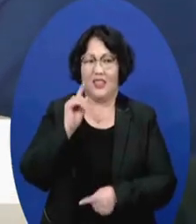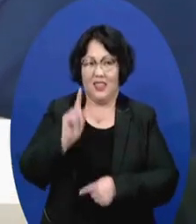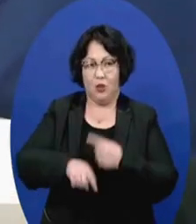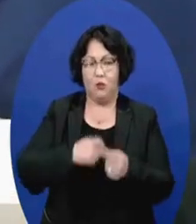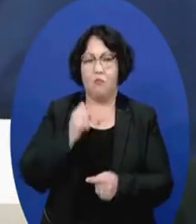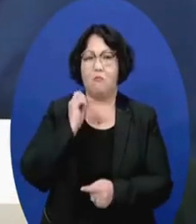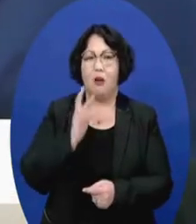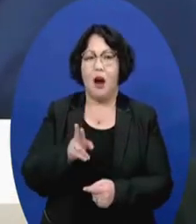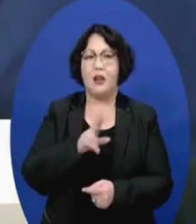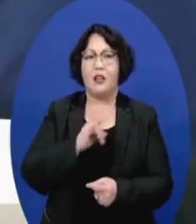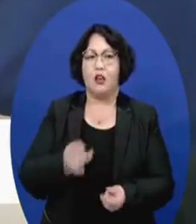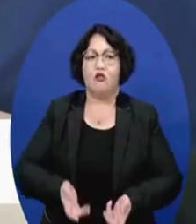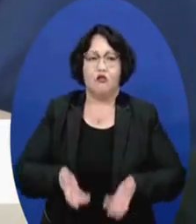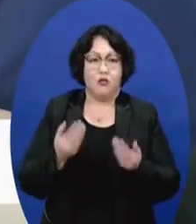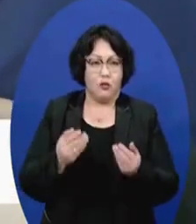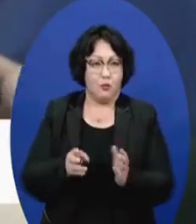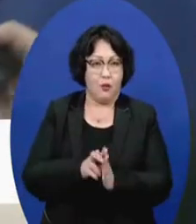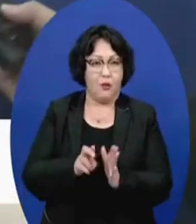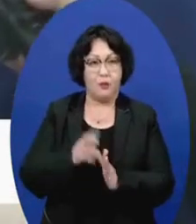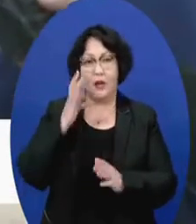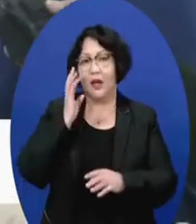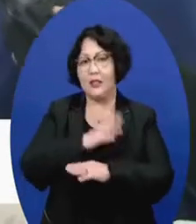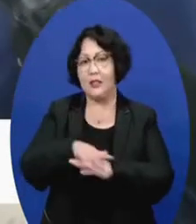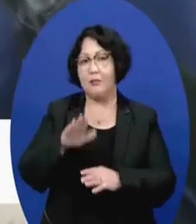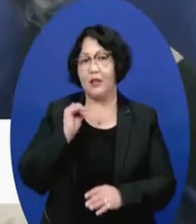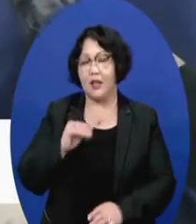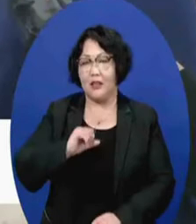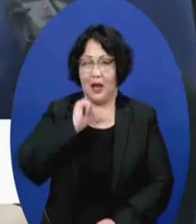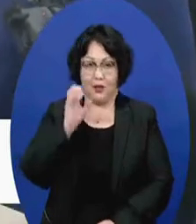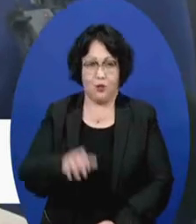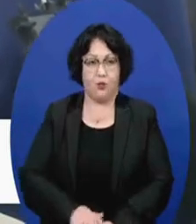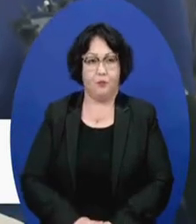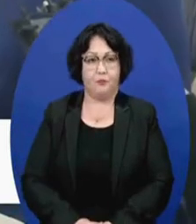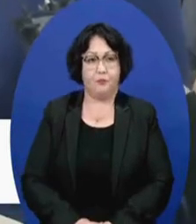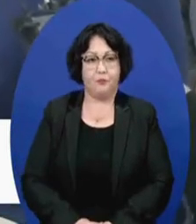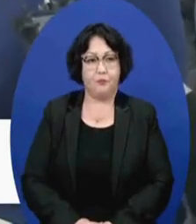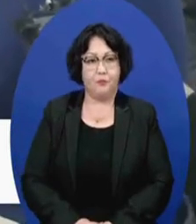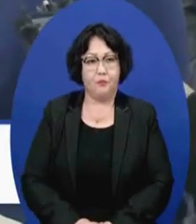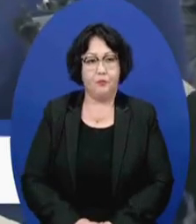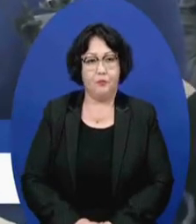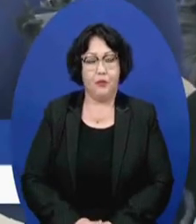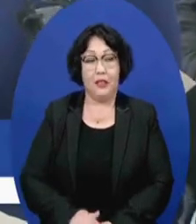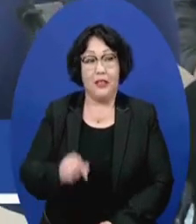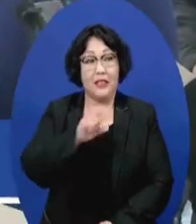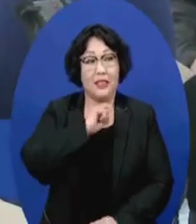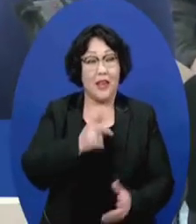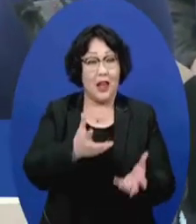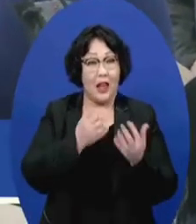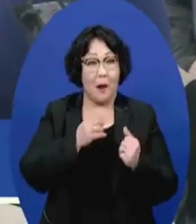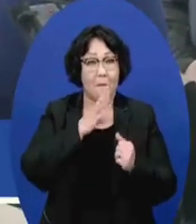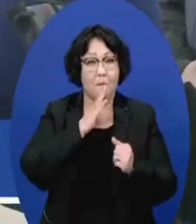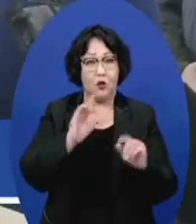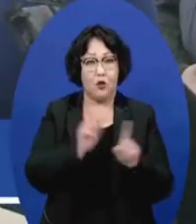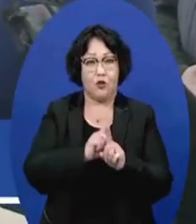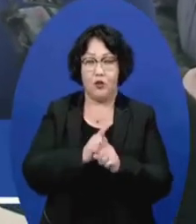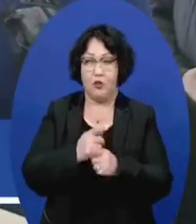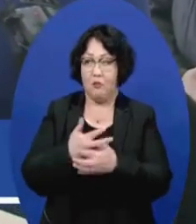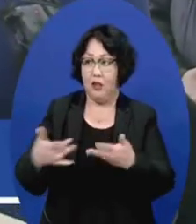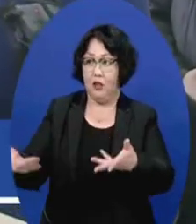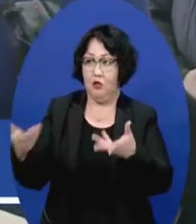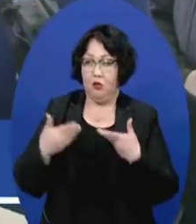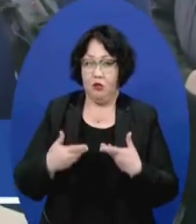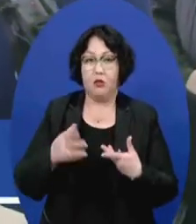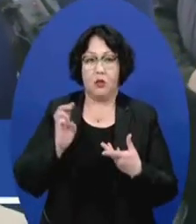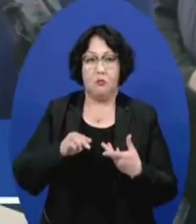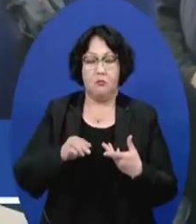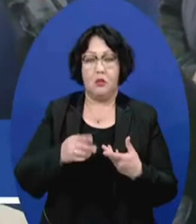банкн дээр хөнгөвчлж болох вэ? Аа, бид нар бол одоо ингээд нөгөө зээлдэгчдийн зүгээс нэг ийм л асуудал байна л да. Иргэд 50 хүртэл